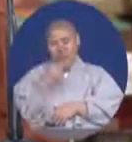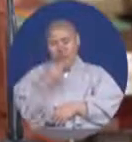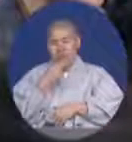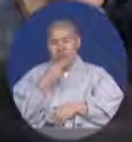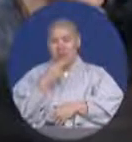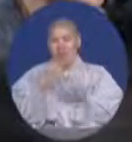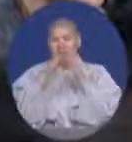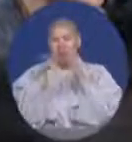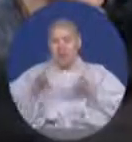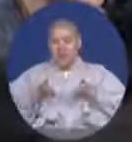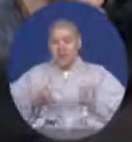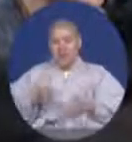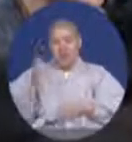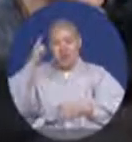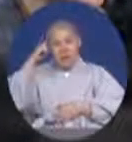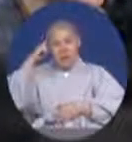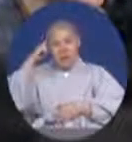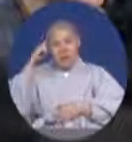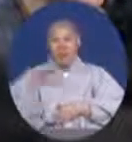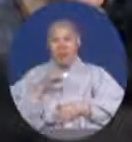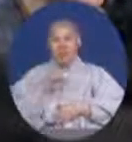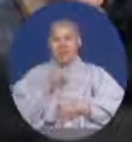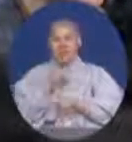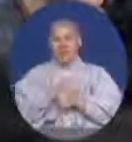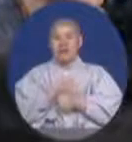해요. 이거 참 이게